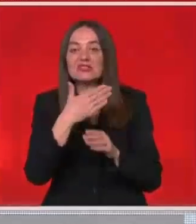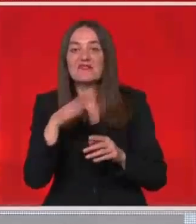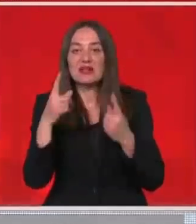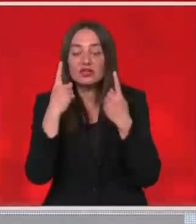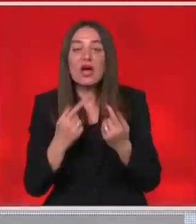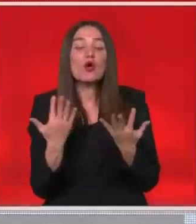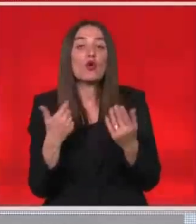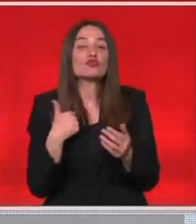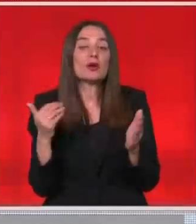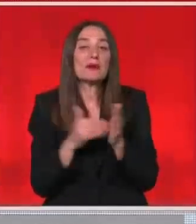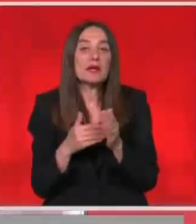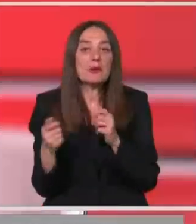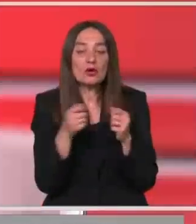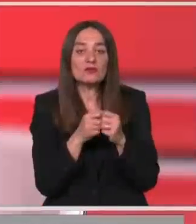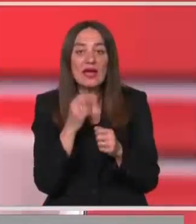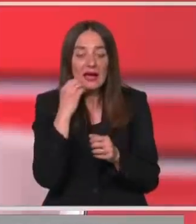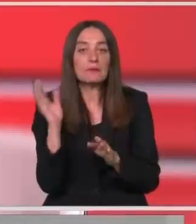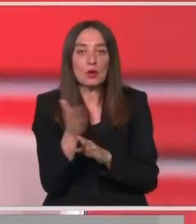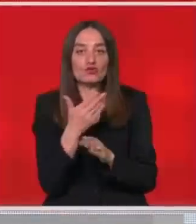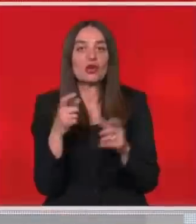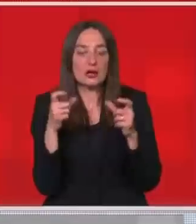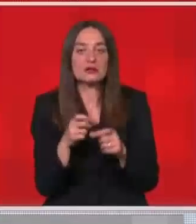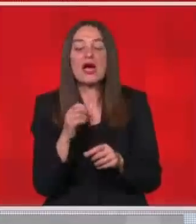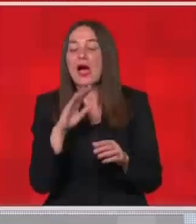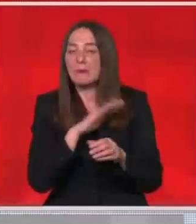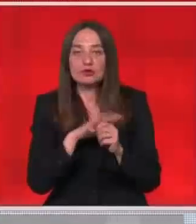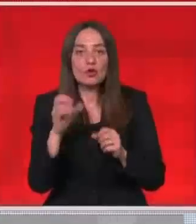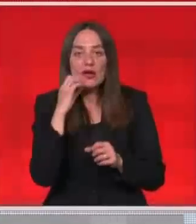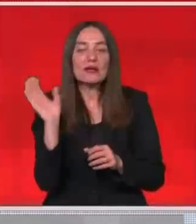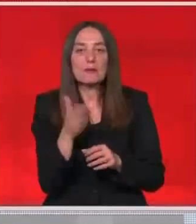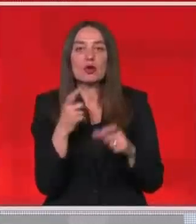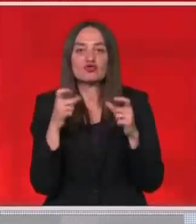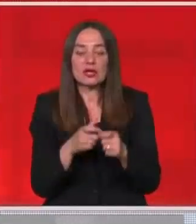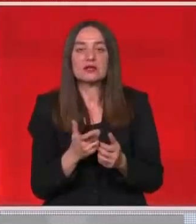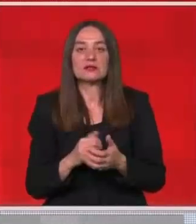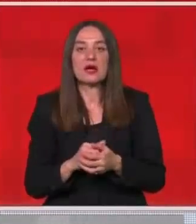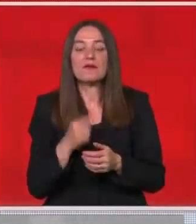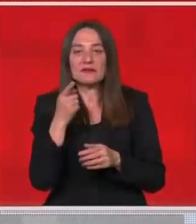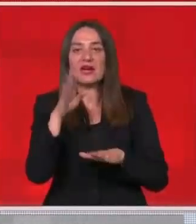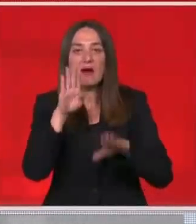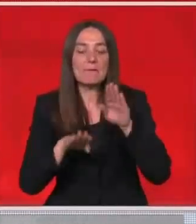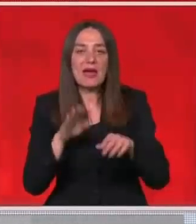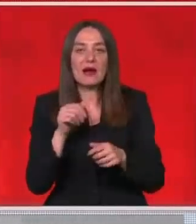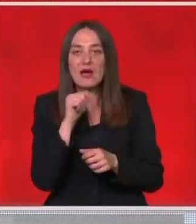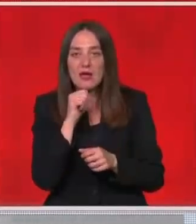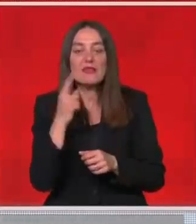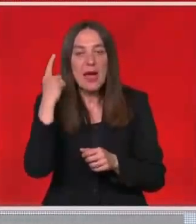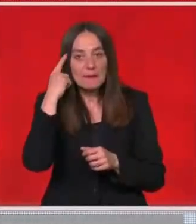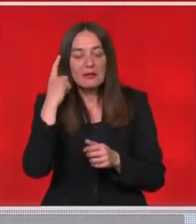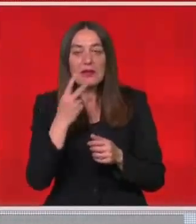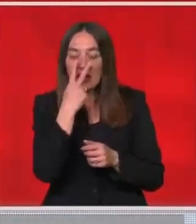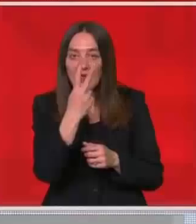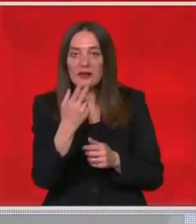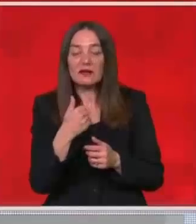koliko će nam trebati da organizujemo... Dakle, kad prođe kriza? Apsolutno kada prođe kriza. Dobro, to. Tako je mera i namenjena.